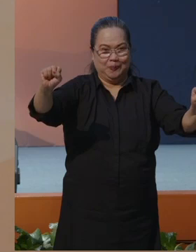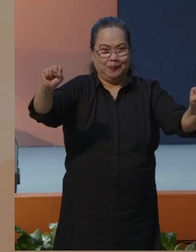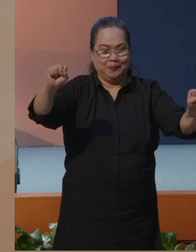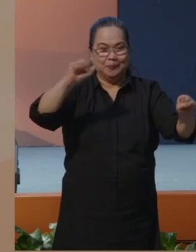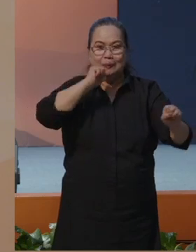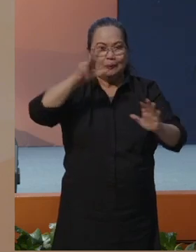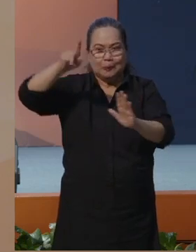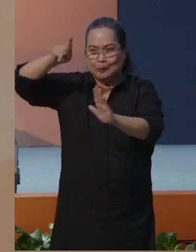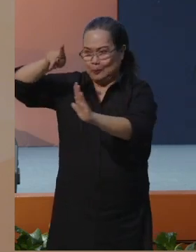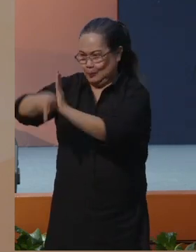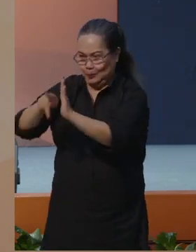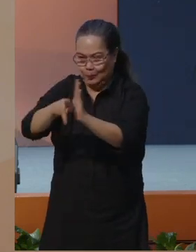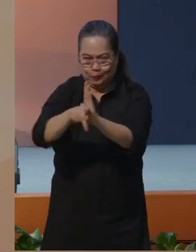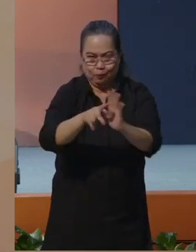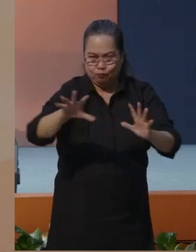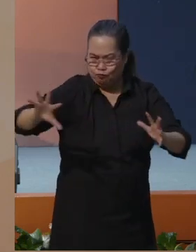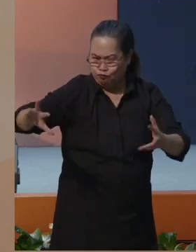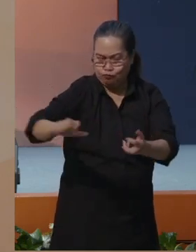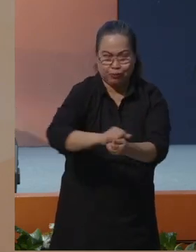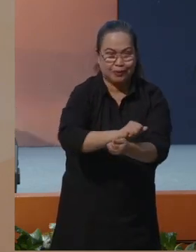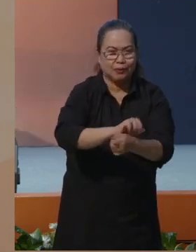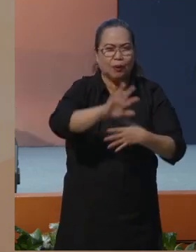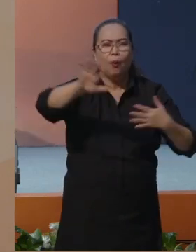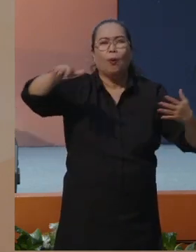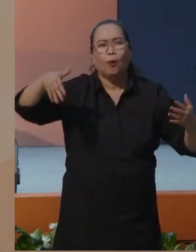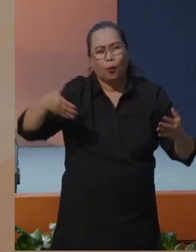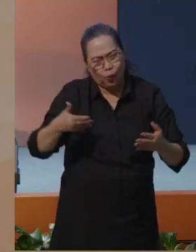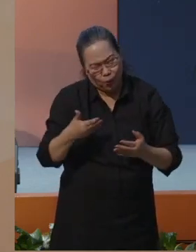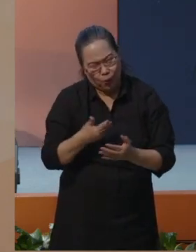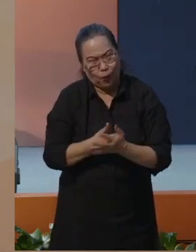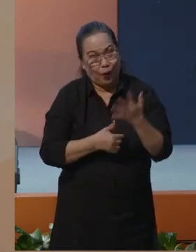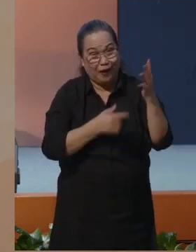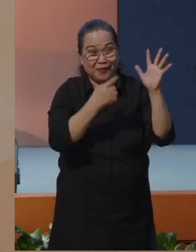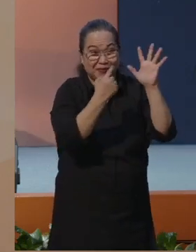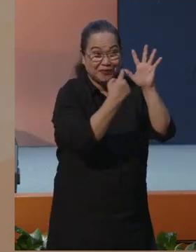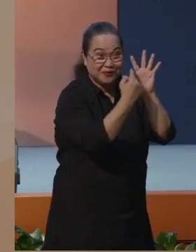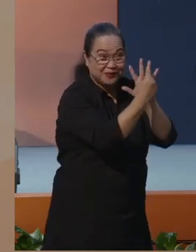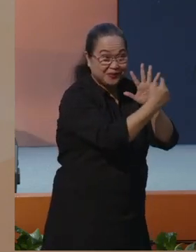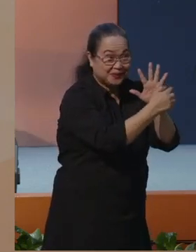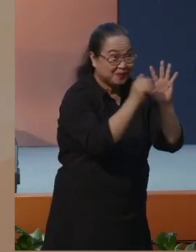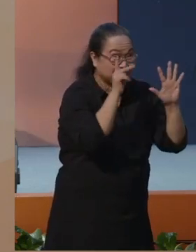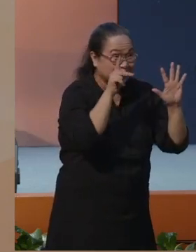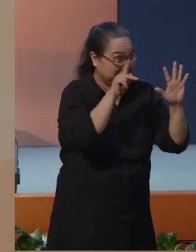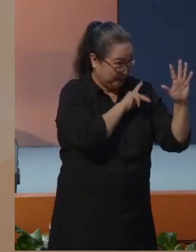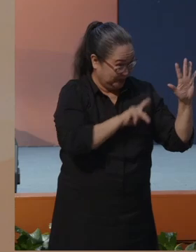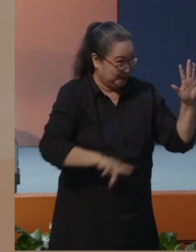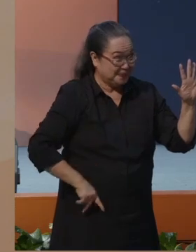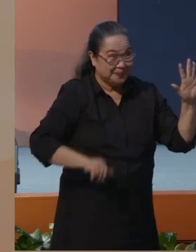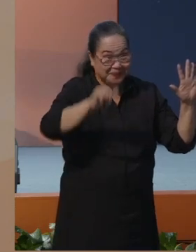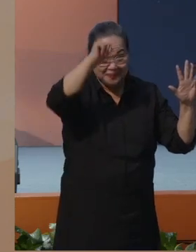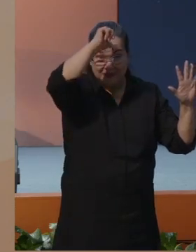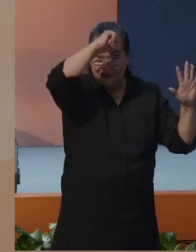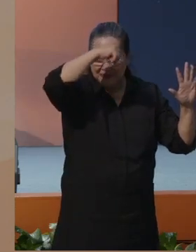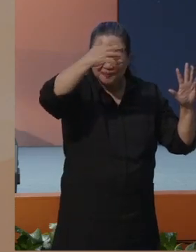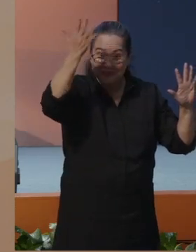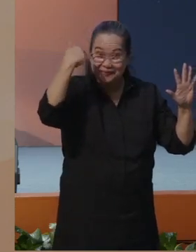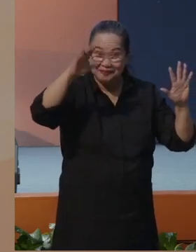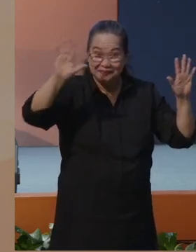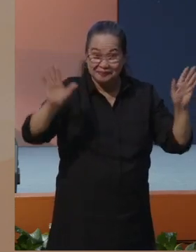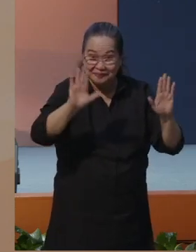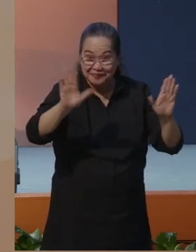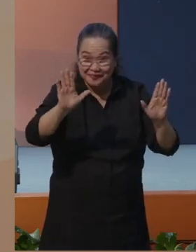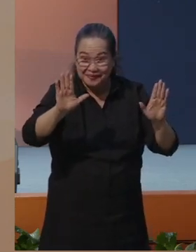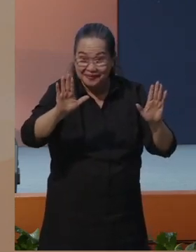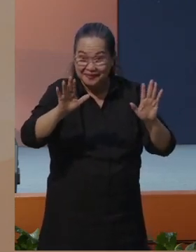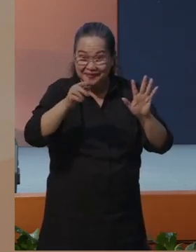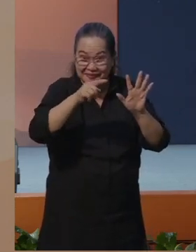Tapos tinalo ng Israel ang 5 hari ng mga Amorita. Yan po ang pinag-aralan natin last time sa